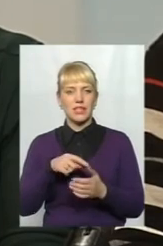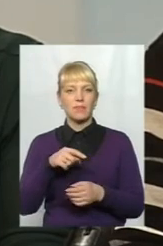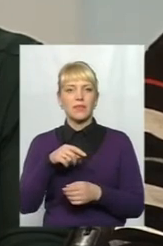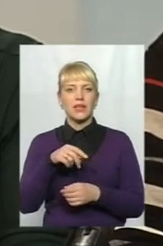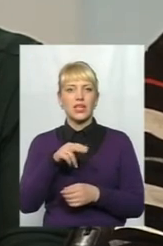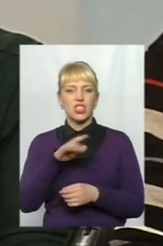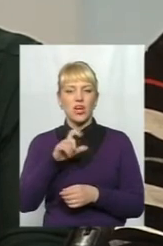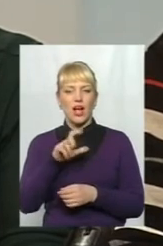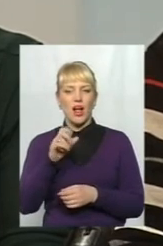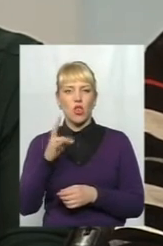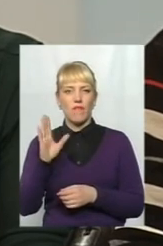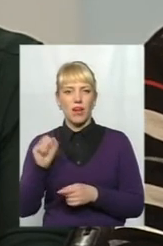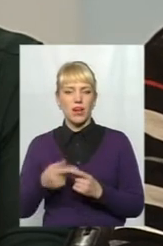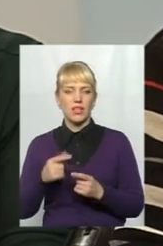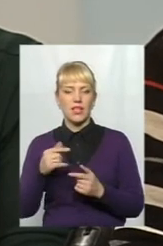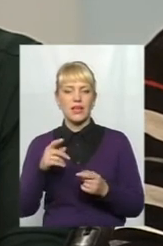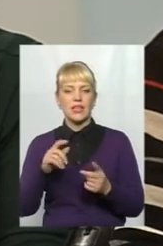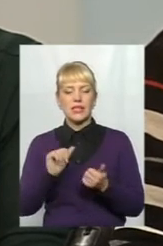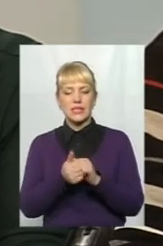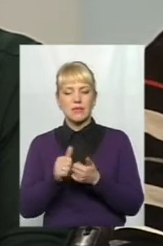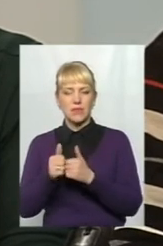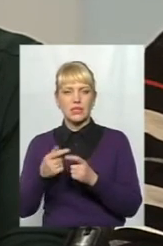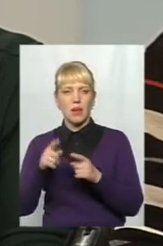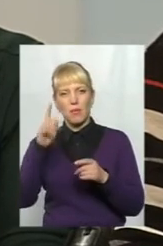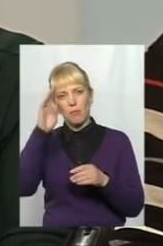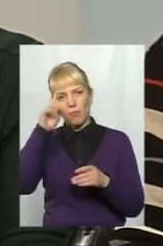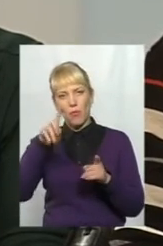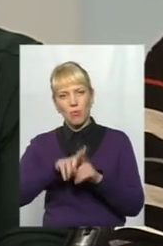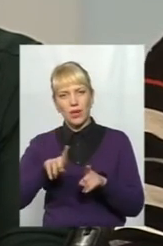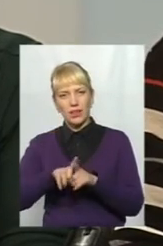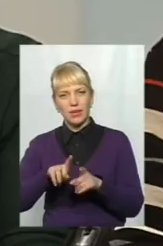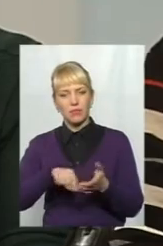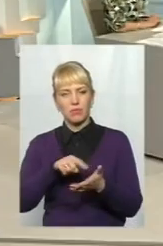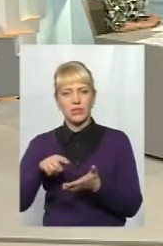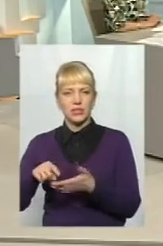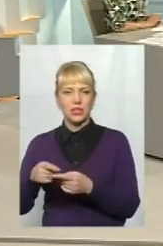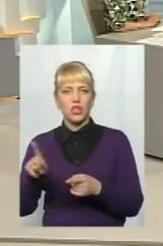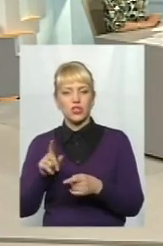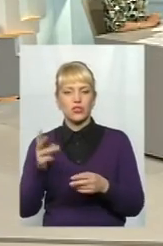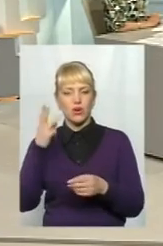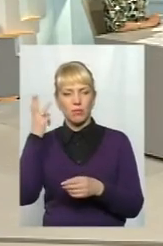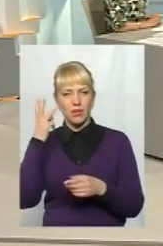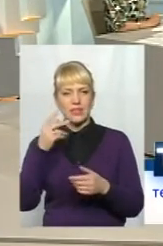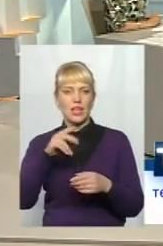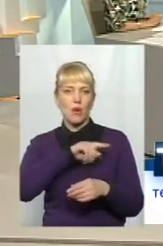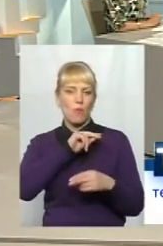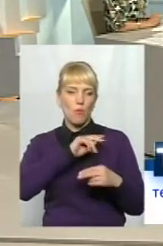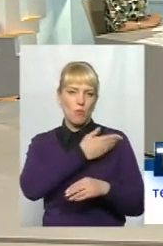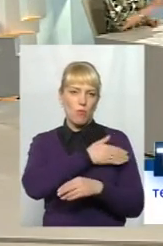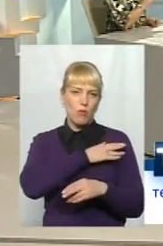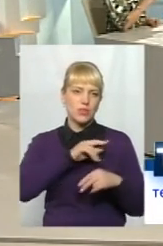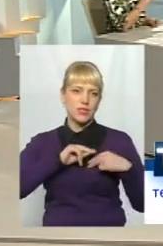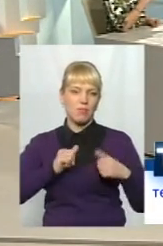Так що можливість обміна містами-побратимами в плані продукції, яке виготовляє місто Хмельницький, сьогодні, і польськими пропозиціями партнерами є так і теж.